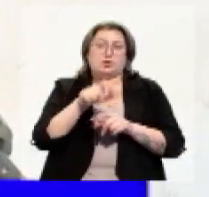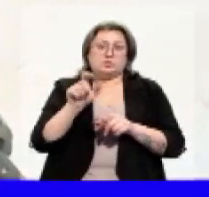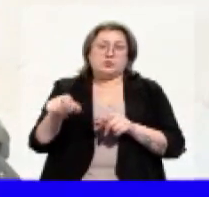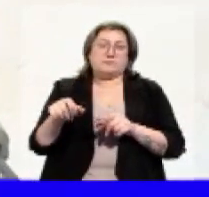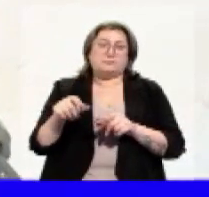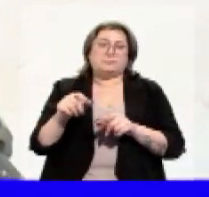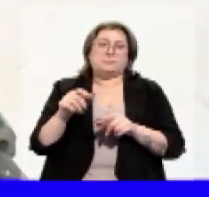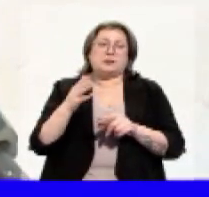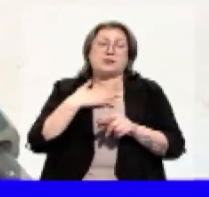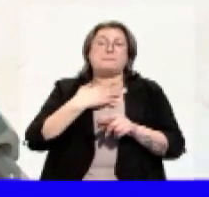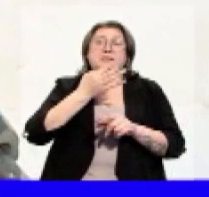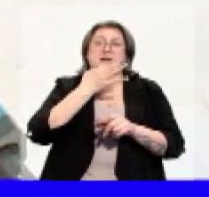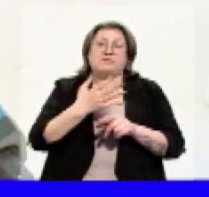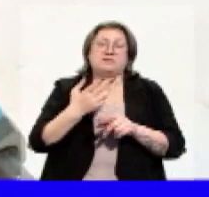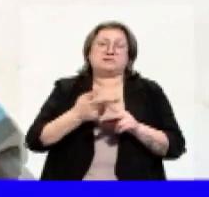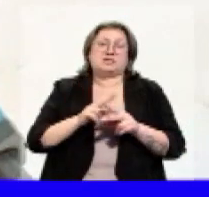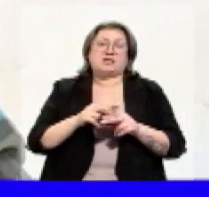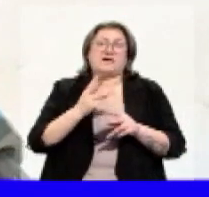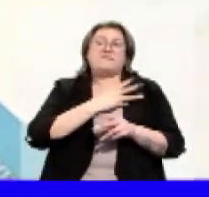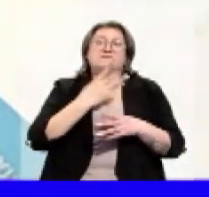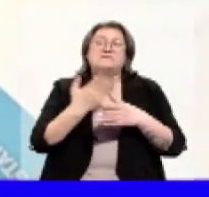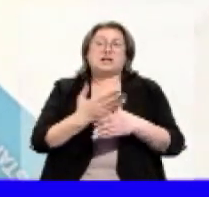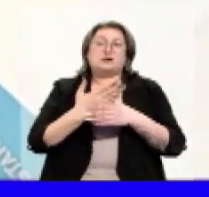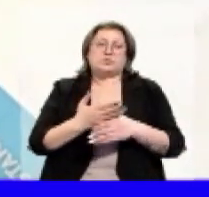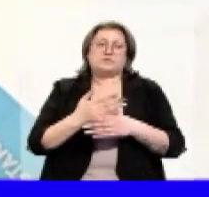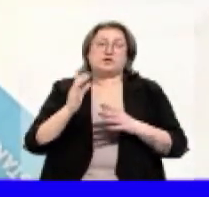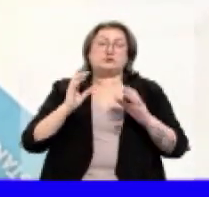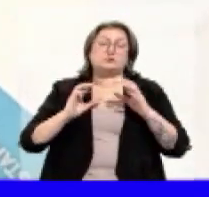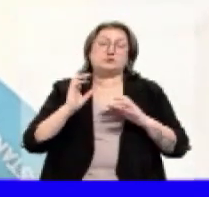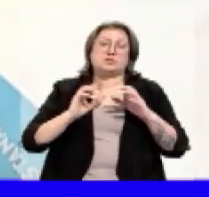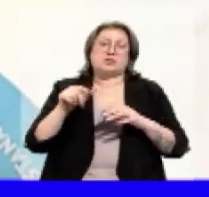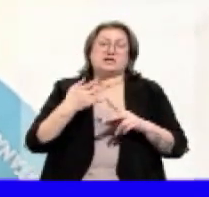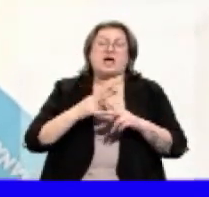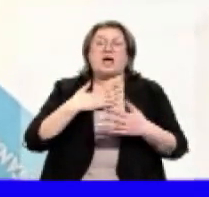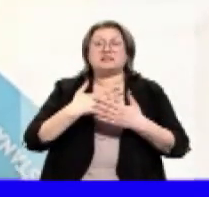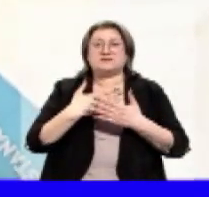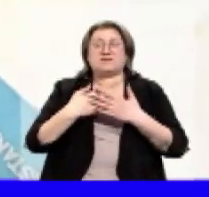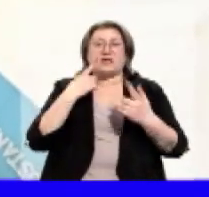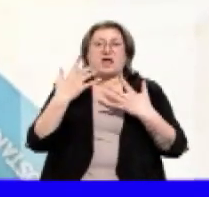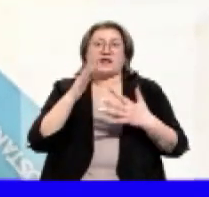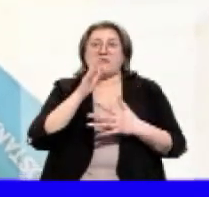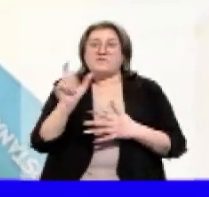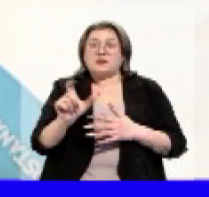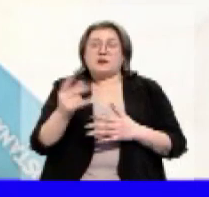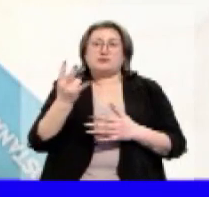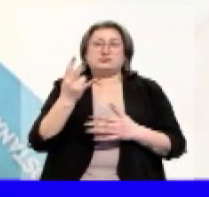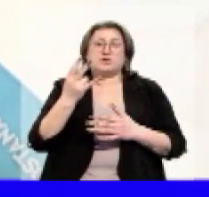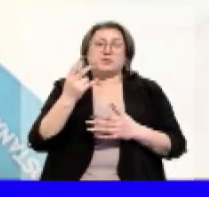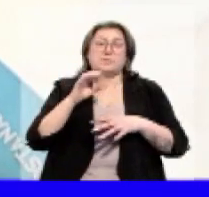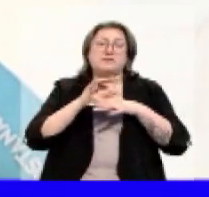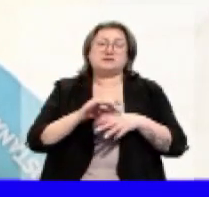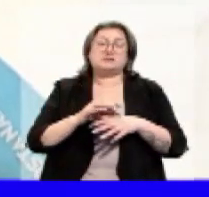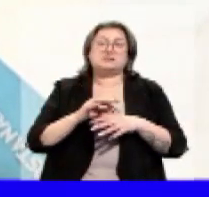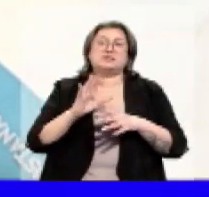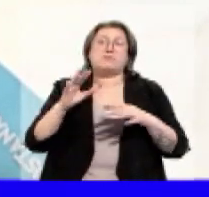людям, то есть нам понравилась эта сфера волонтерства. Студенчество — это такое активное, яркое время, когда нужно, думаю,